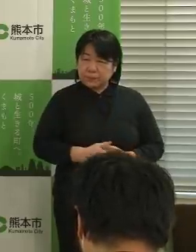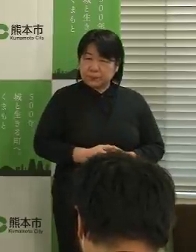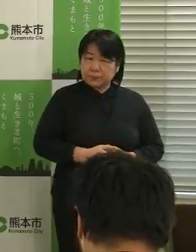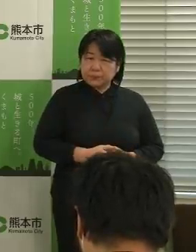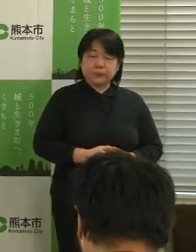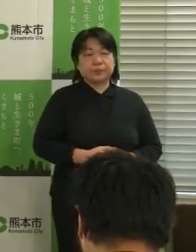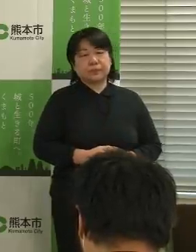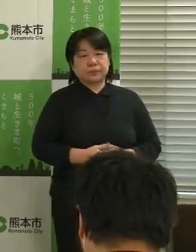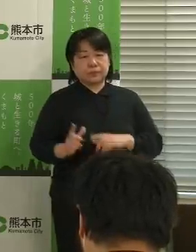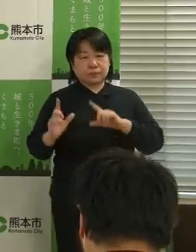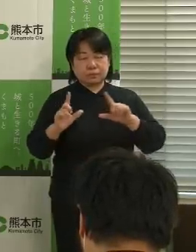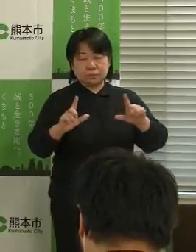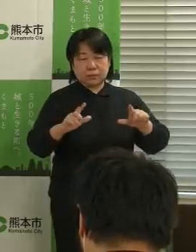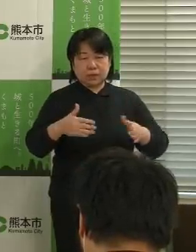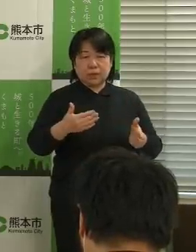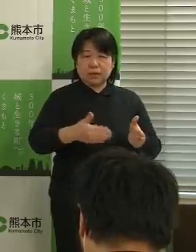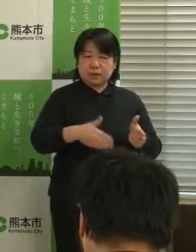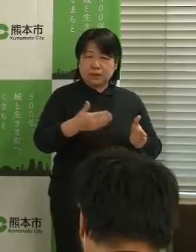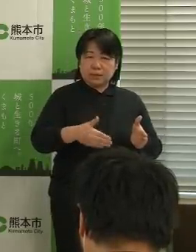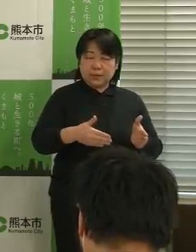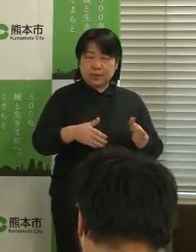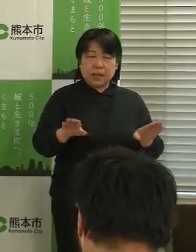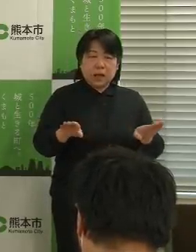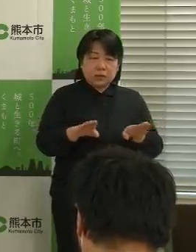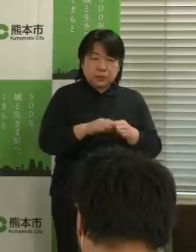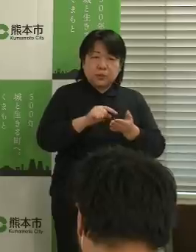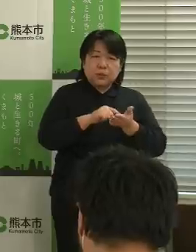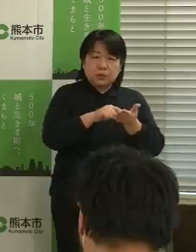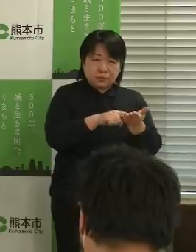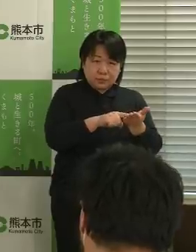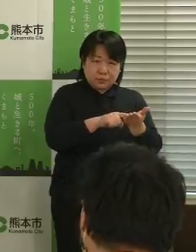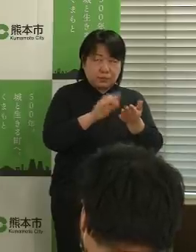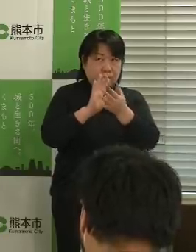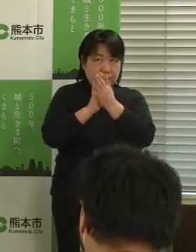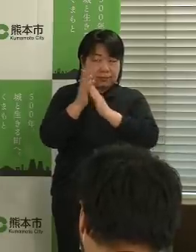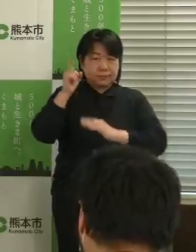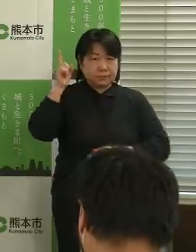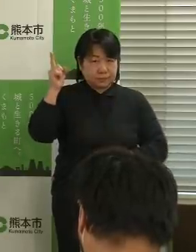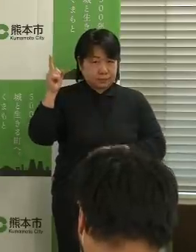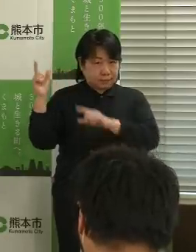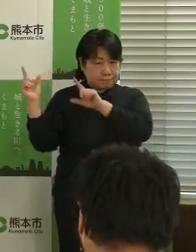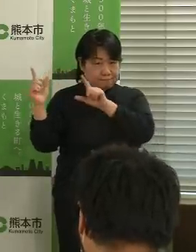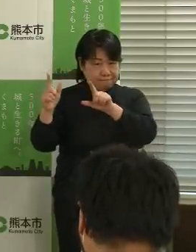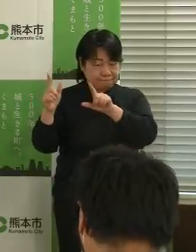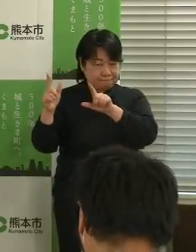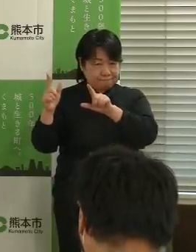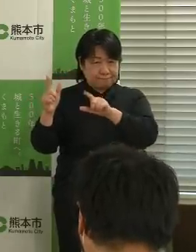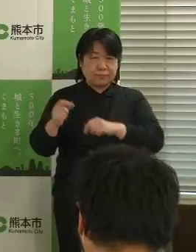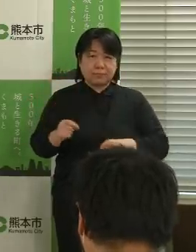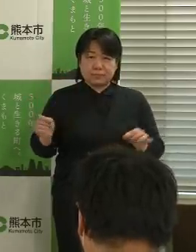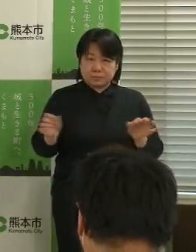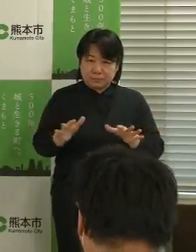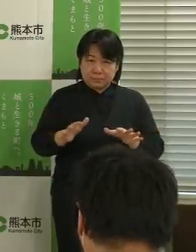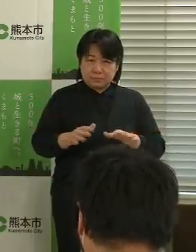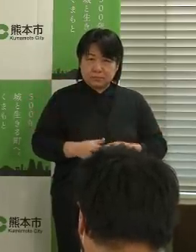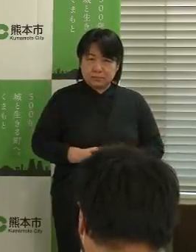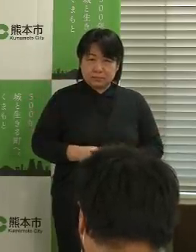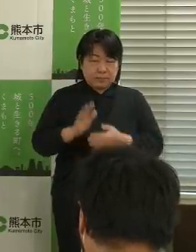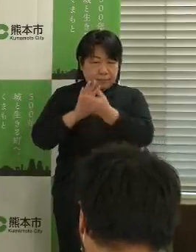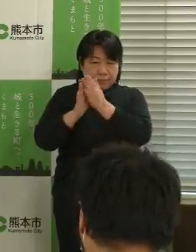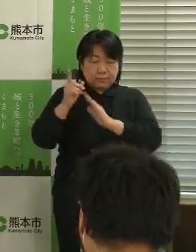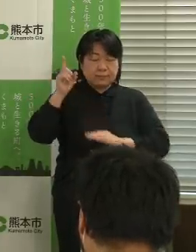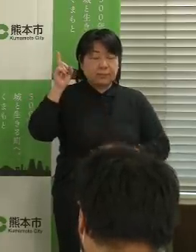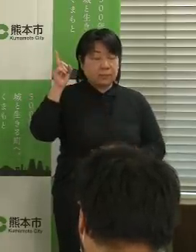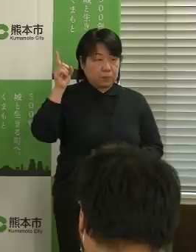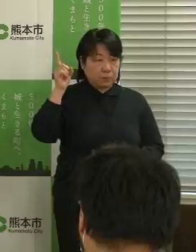まだですね、今休業要請が県の方から発出をされたばかりであります。そして県の方でもです